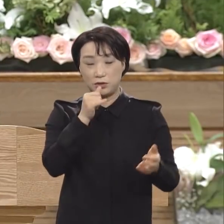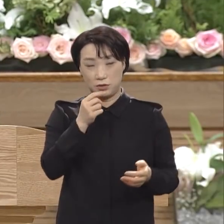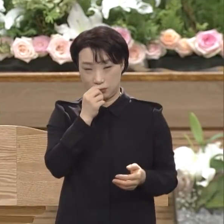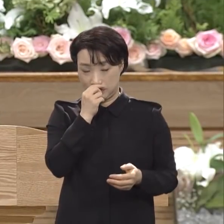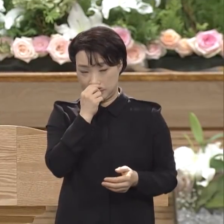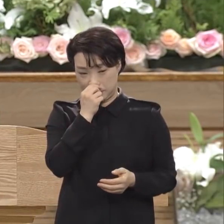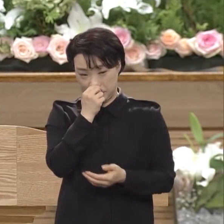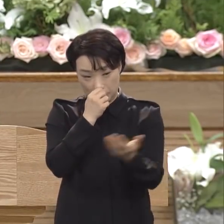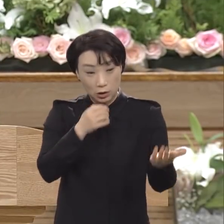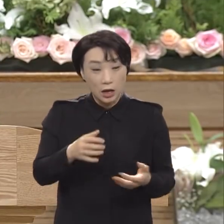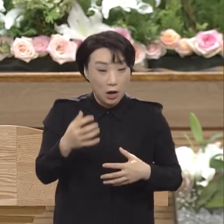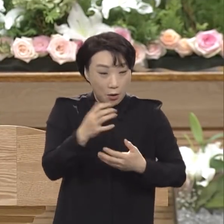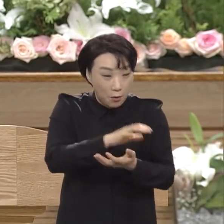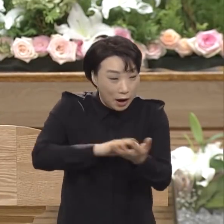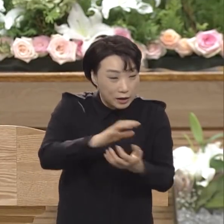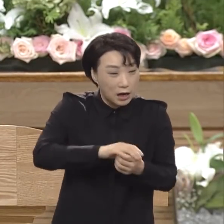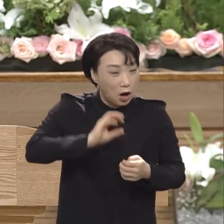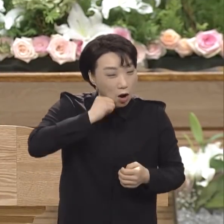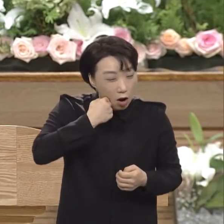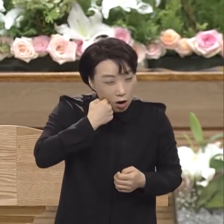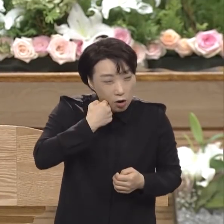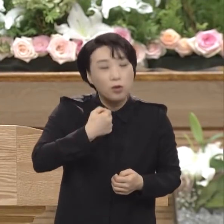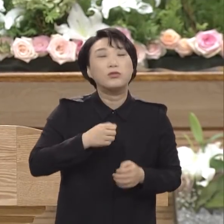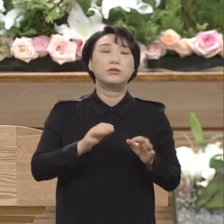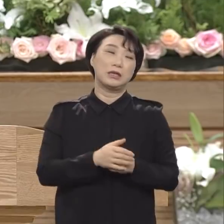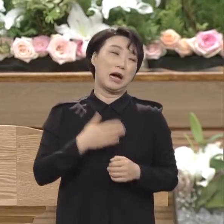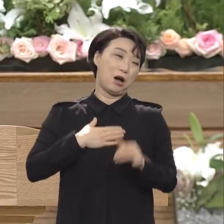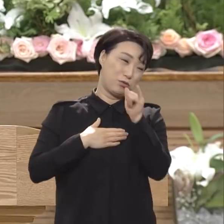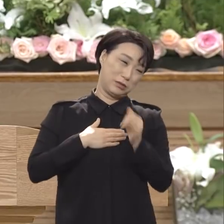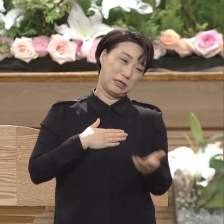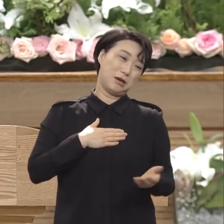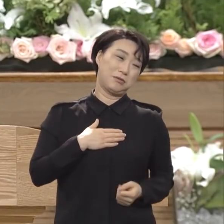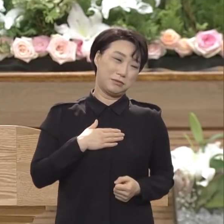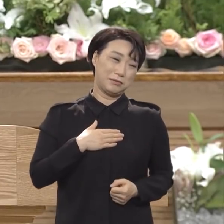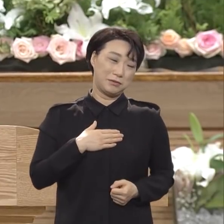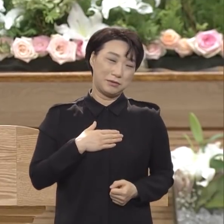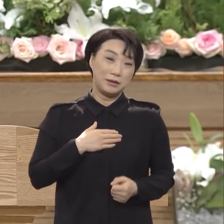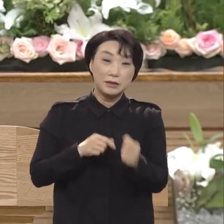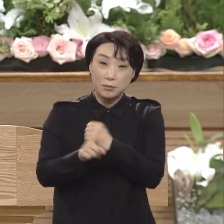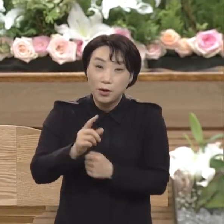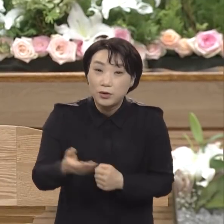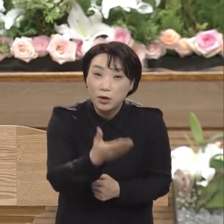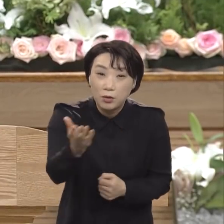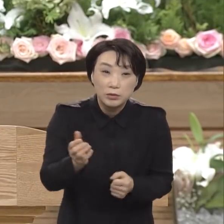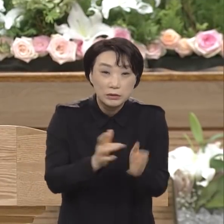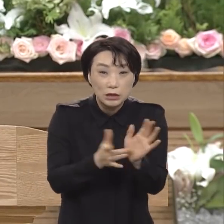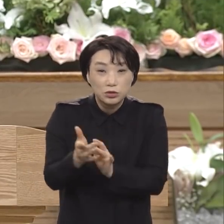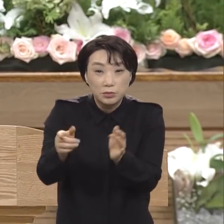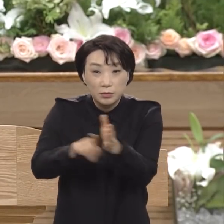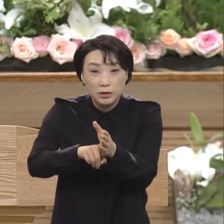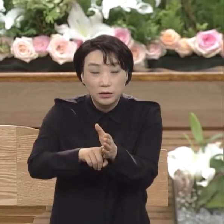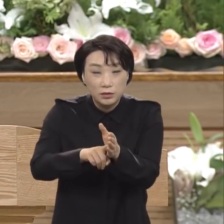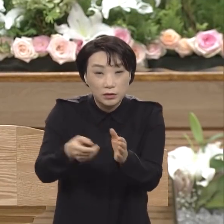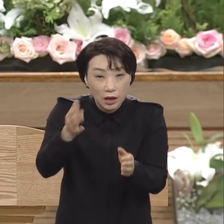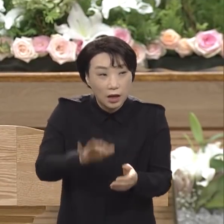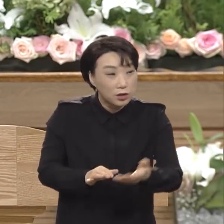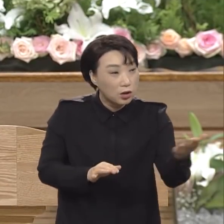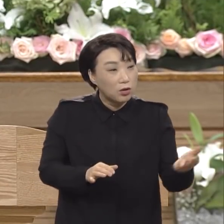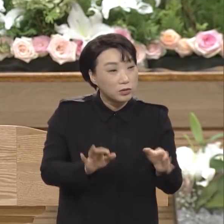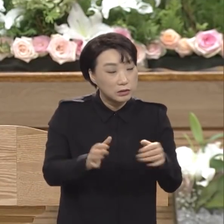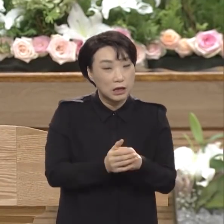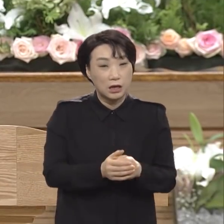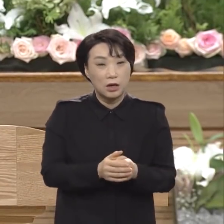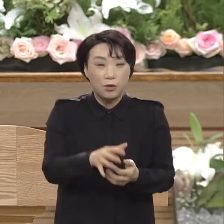네 환난과 궁핍을 아노니. 다시 말해서 예수 믿기 위한데